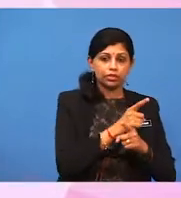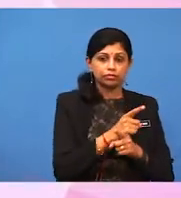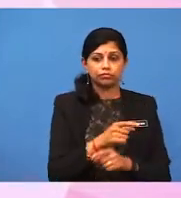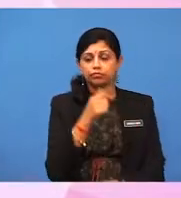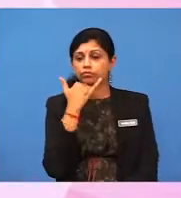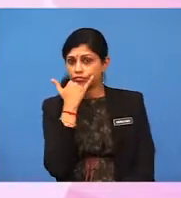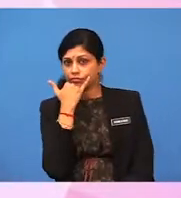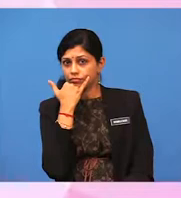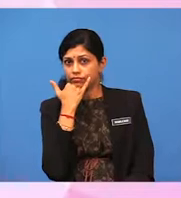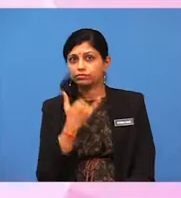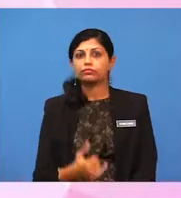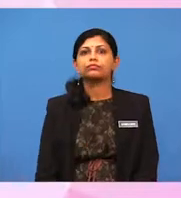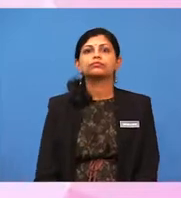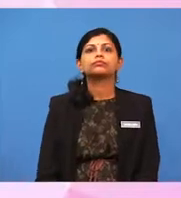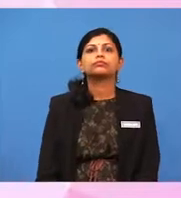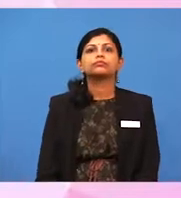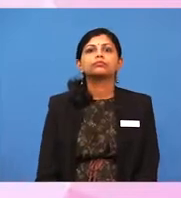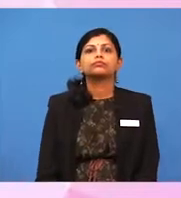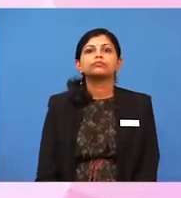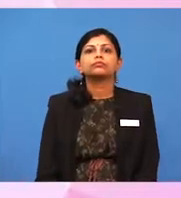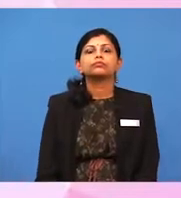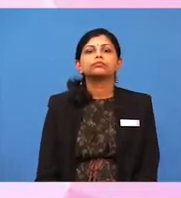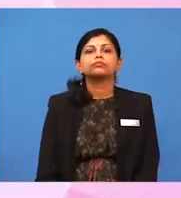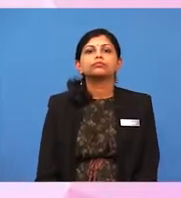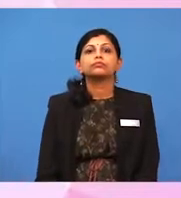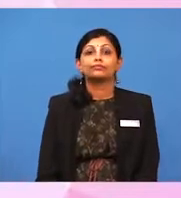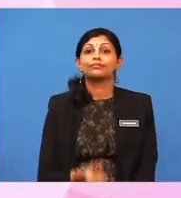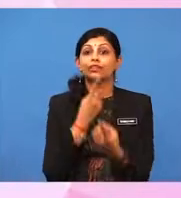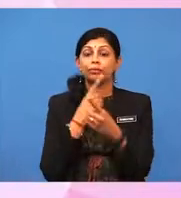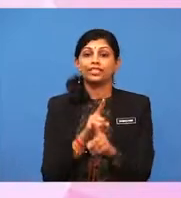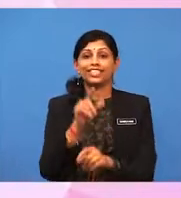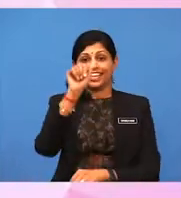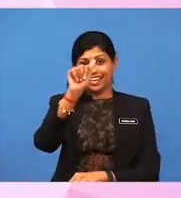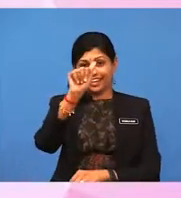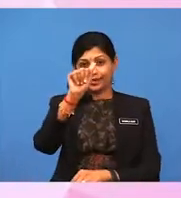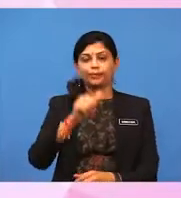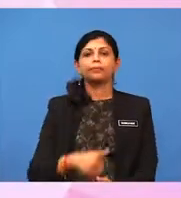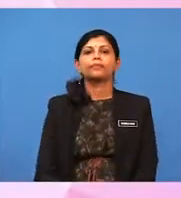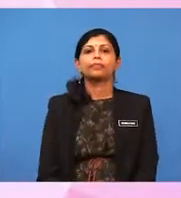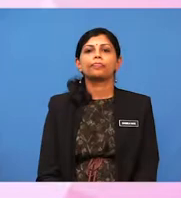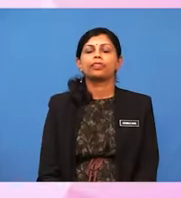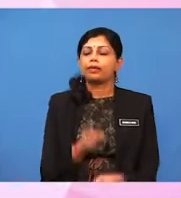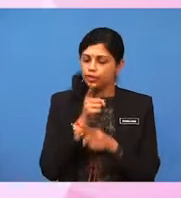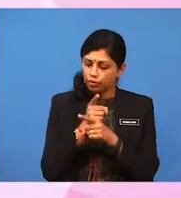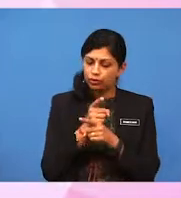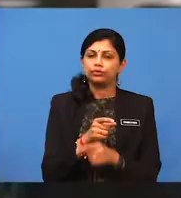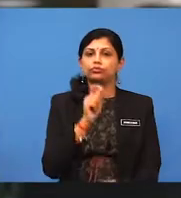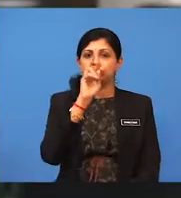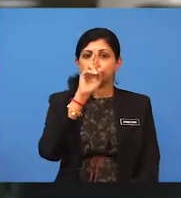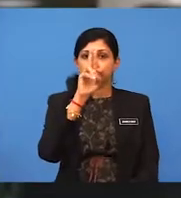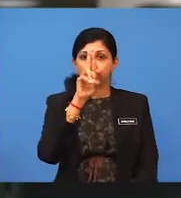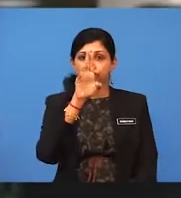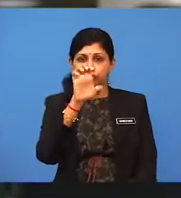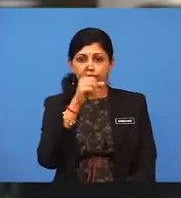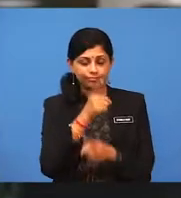Jawapan yang paling tepat ialah ya, betul. Jawapannya ialah A, iaitu true.